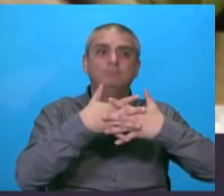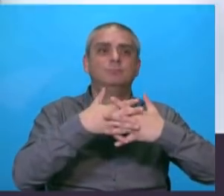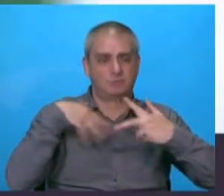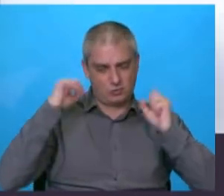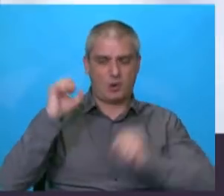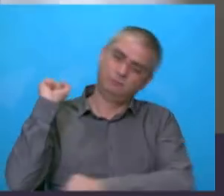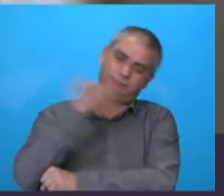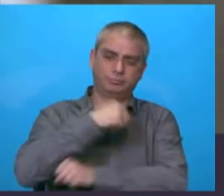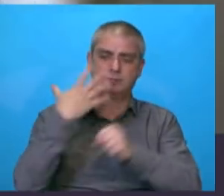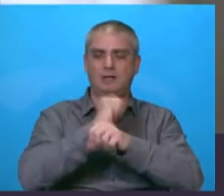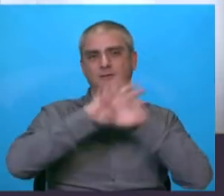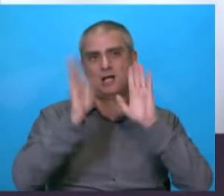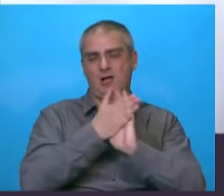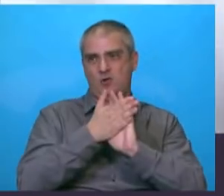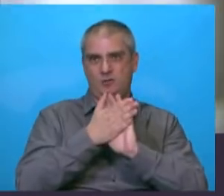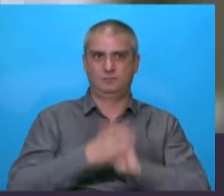הכל.